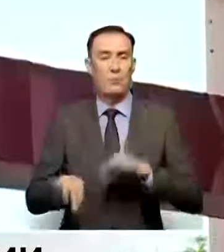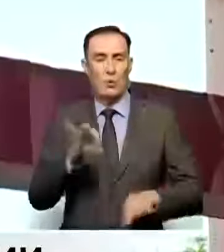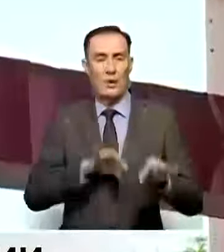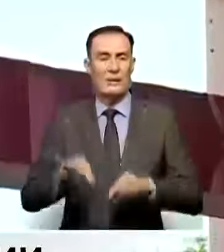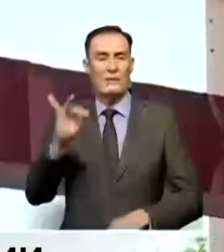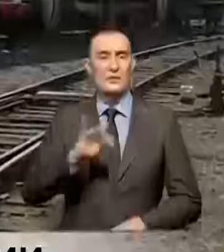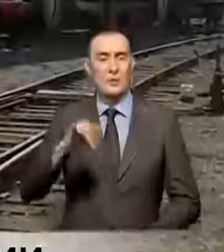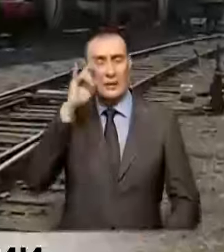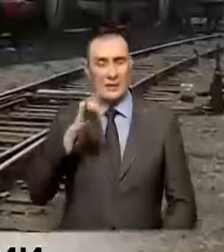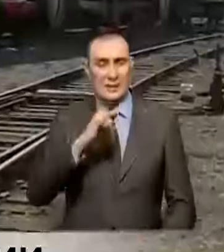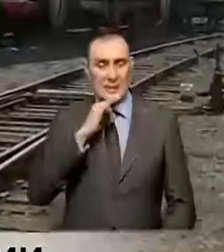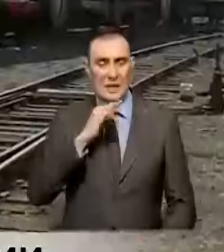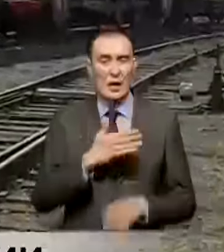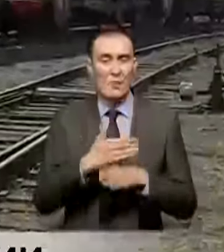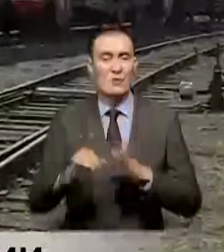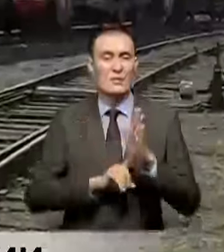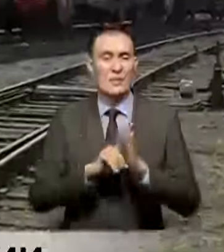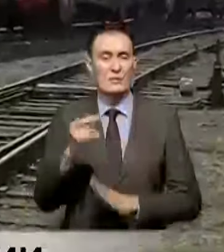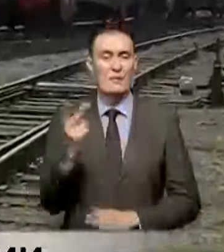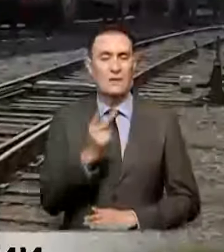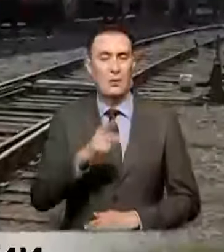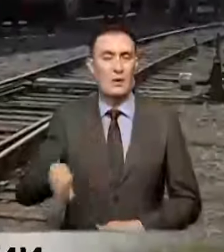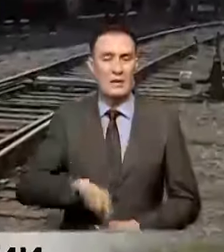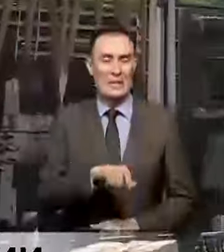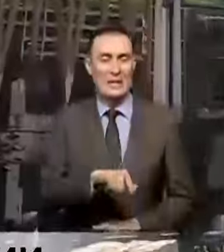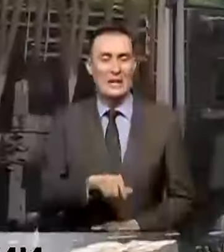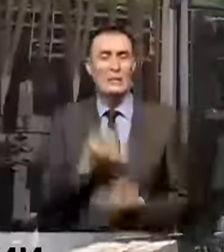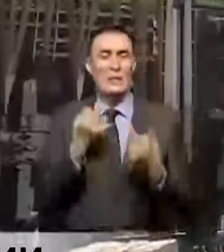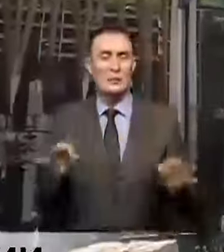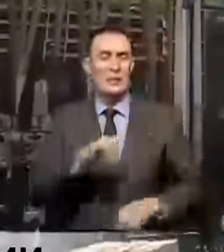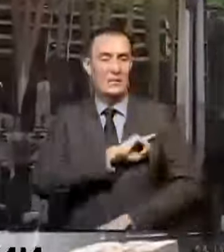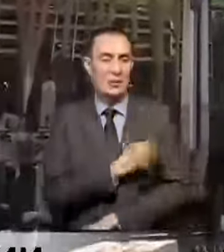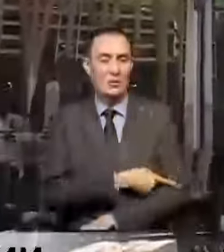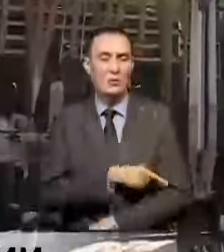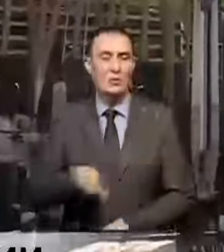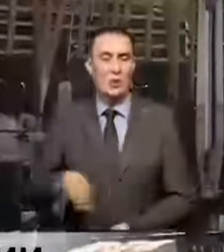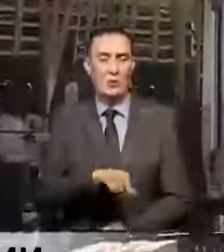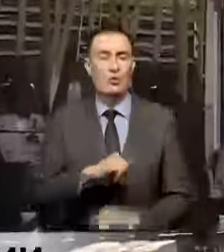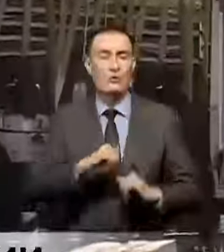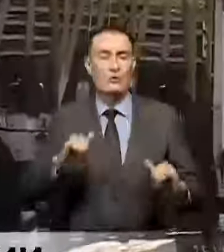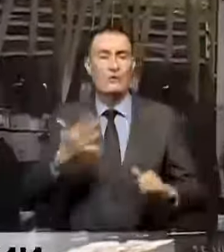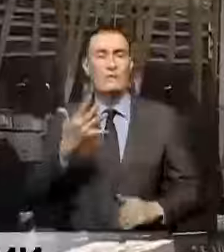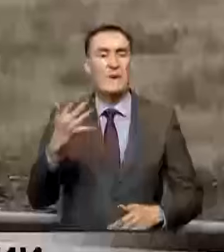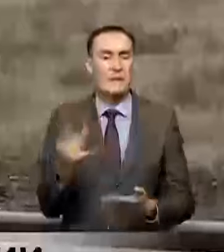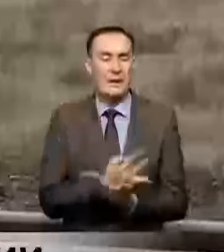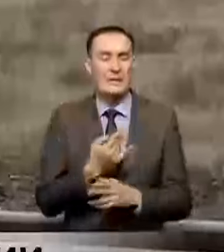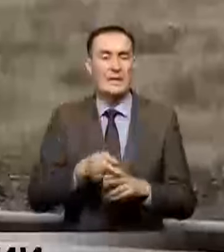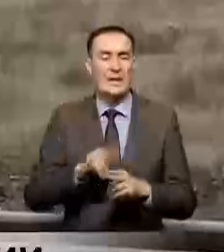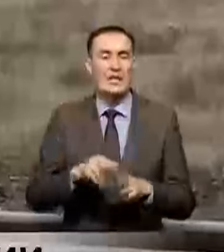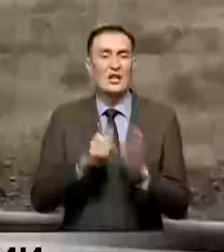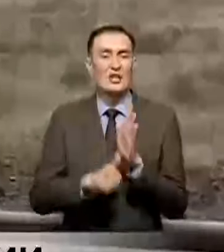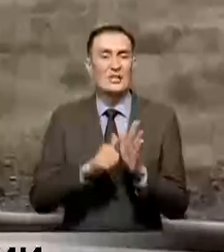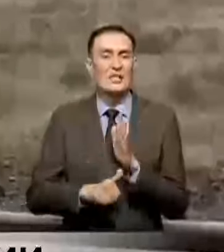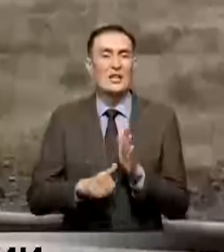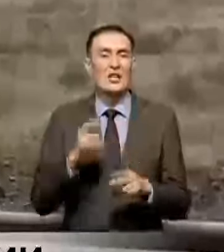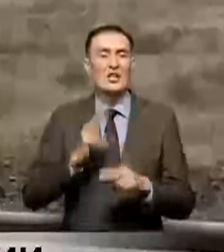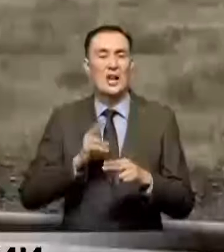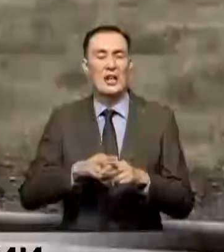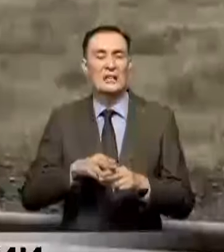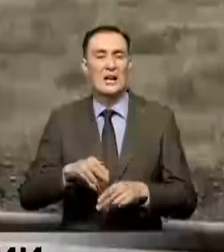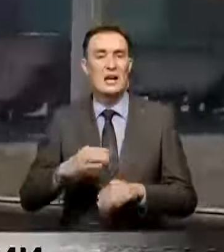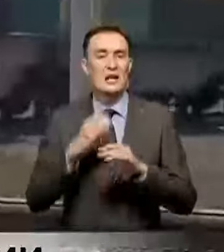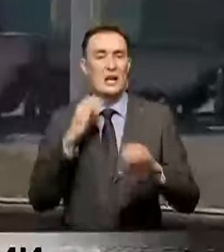в истории Казахстана. После запуска 2-й линии пропускная способность участка увеличится в 5 раз. Это 60